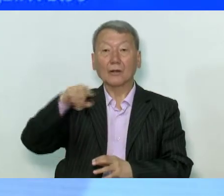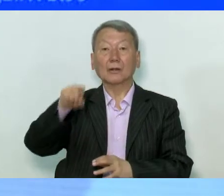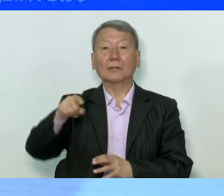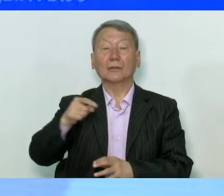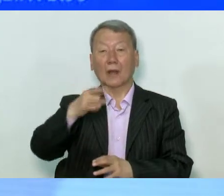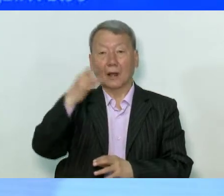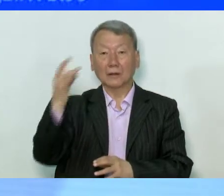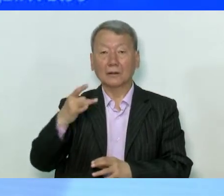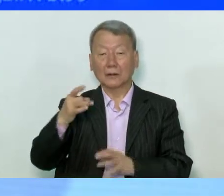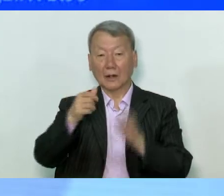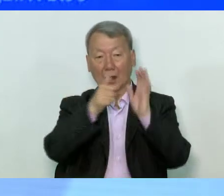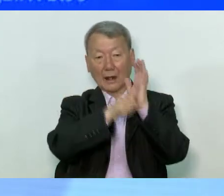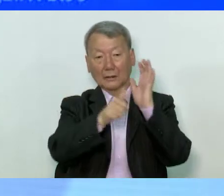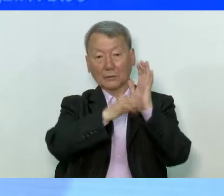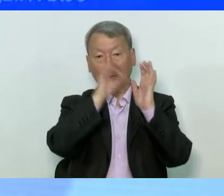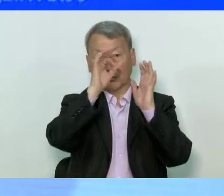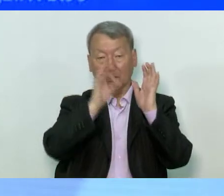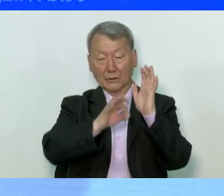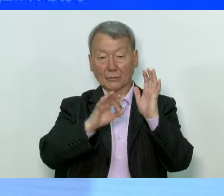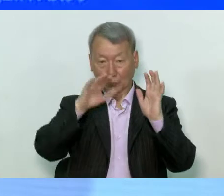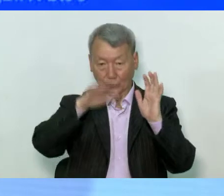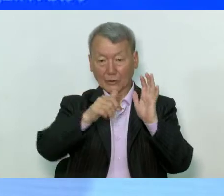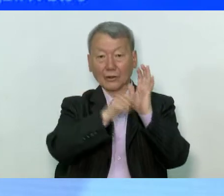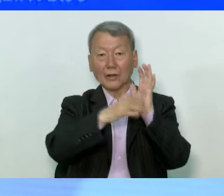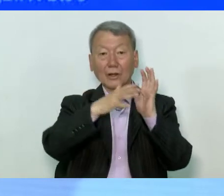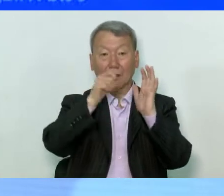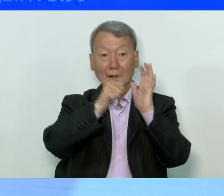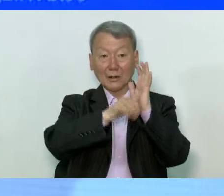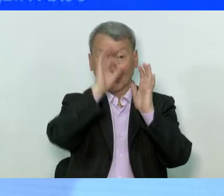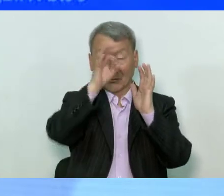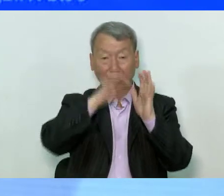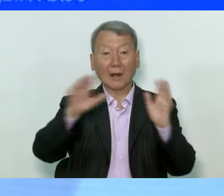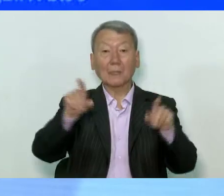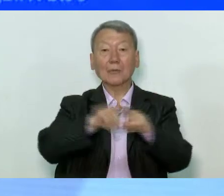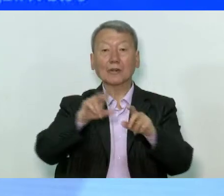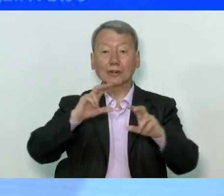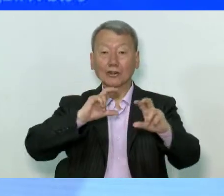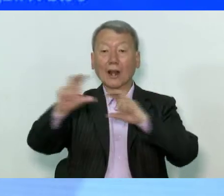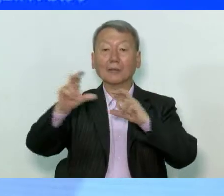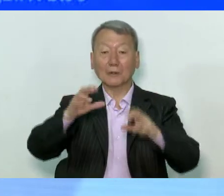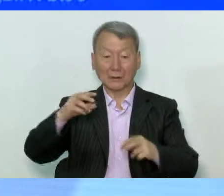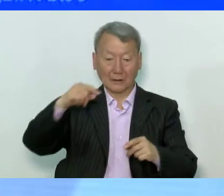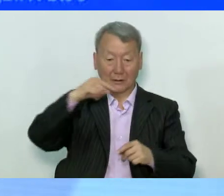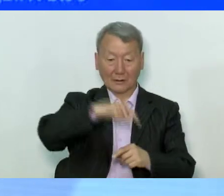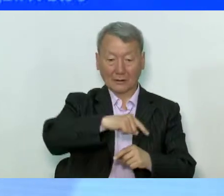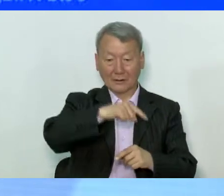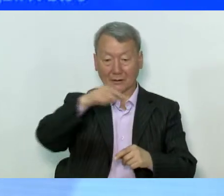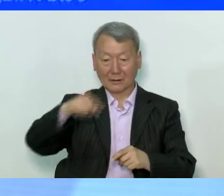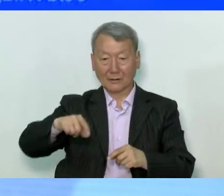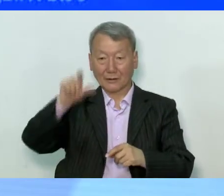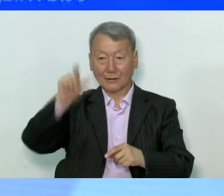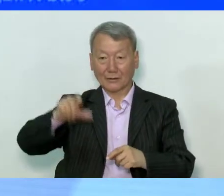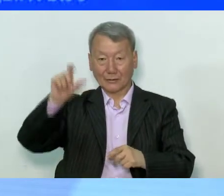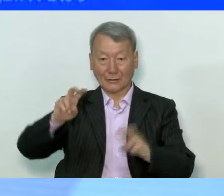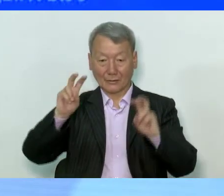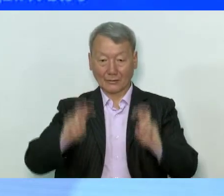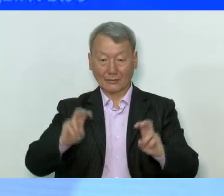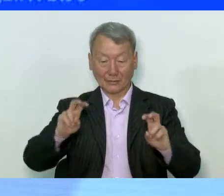дагы 60%дан ашпасын деген талапты койдук. Жанагы шахматтык негизде олтурсун деп. Себеп дегенде ошол